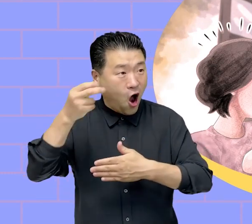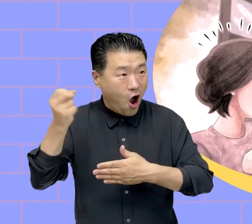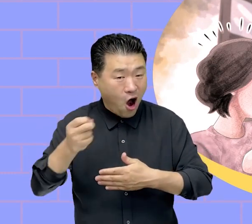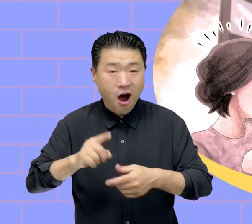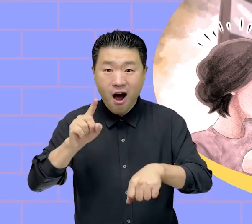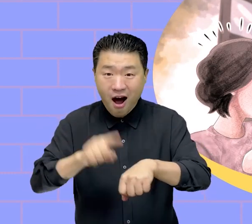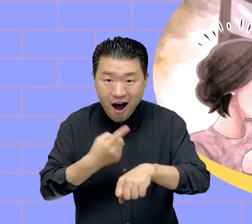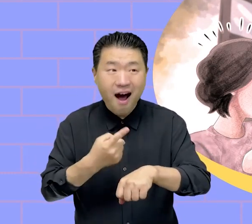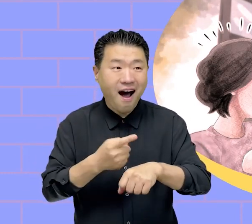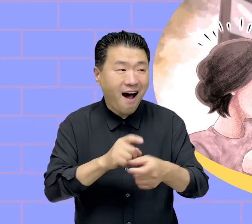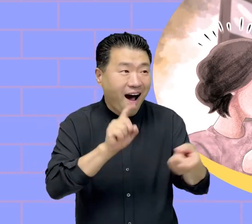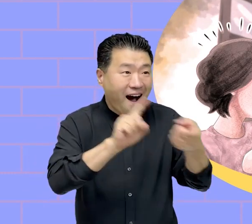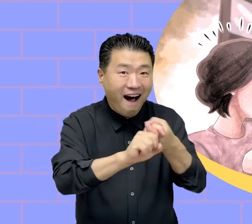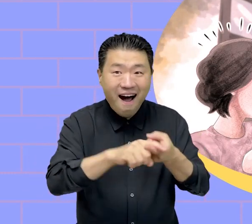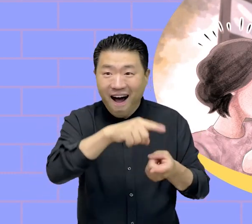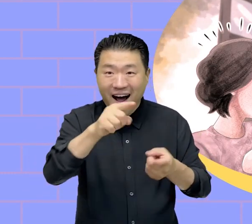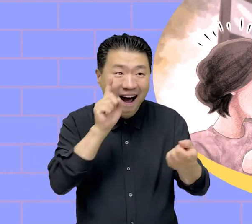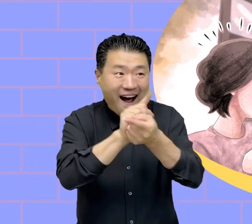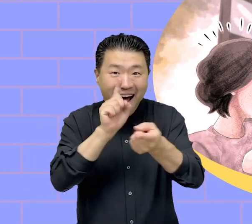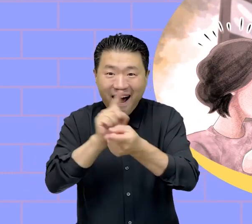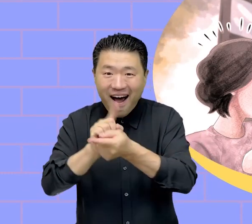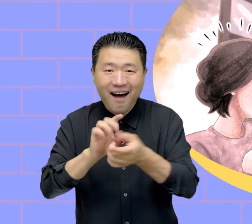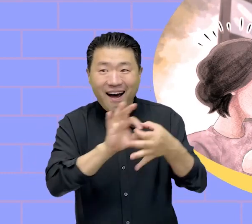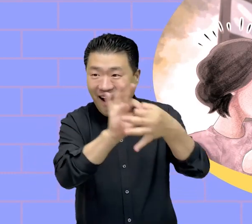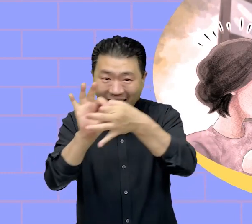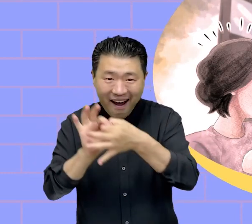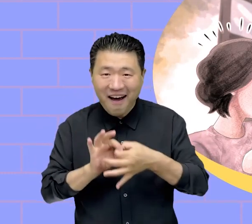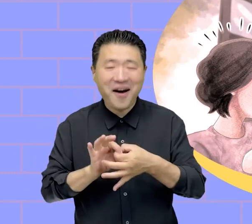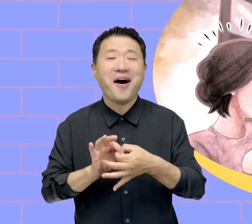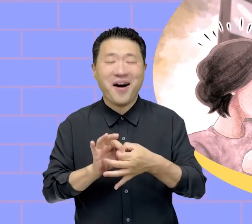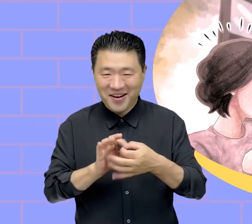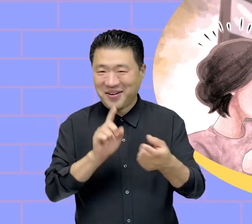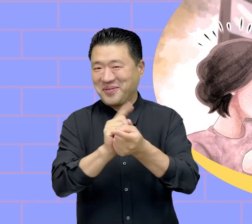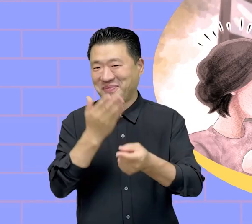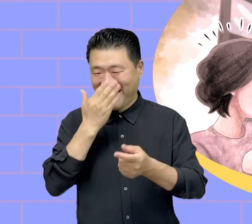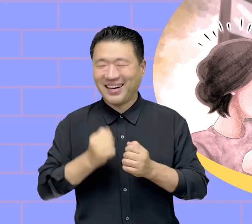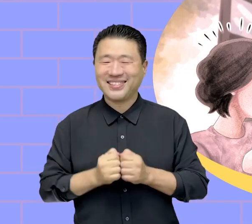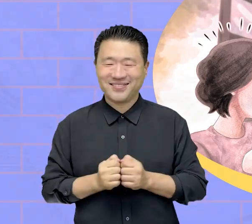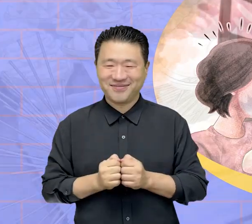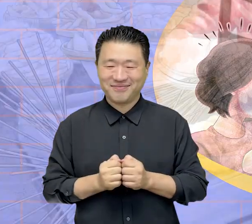나가다 보니 소중한 인연들을 집 밖에서 만날 수 있었다.